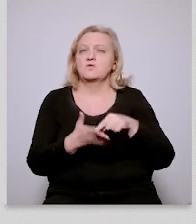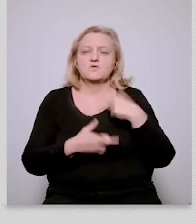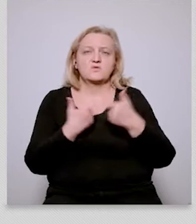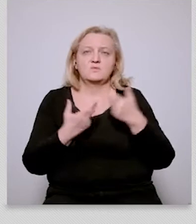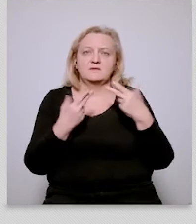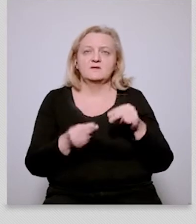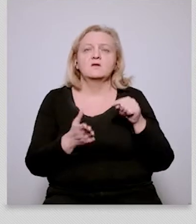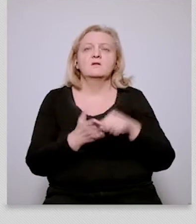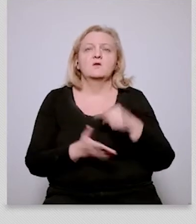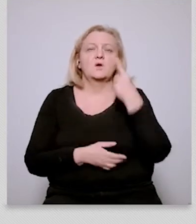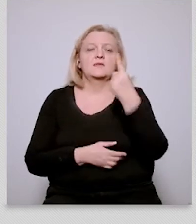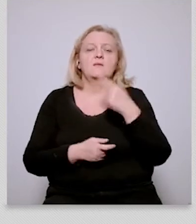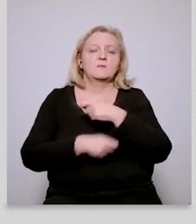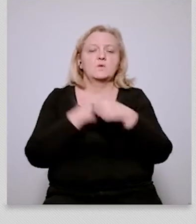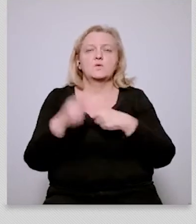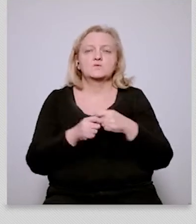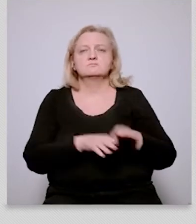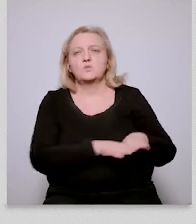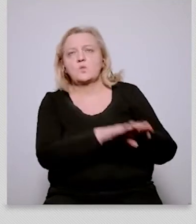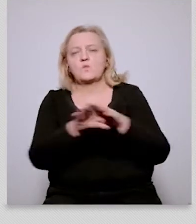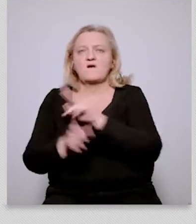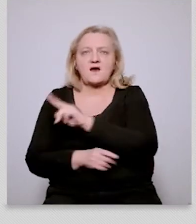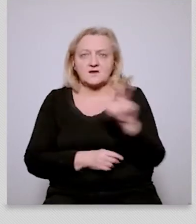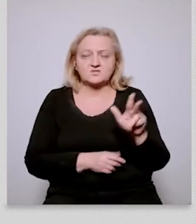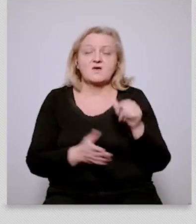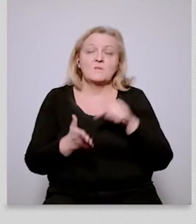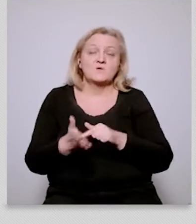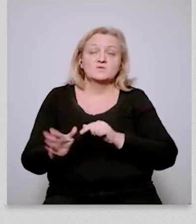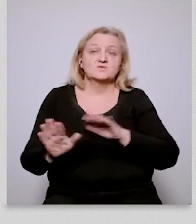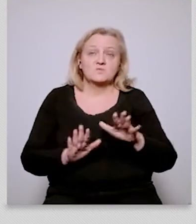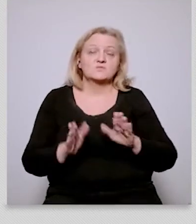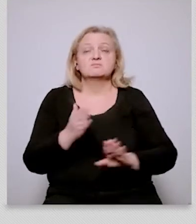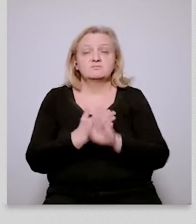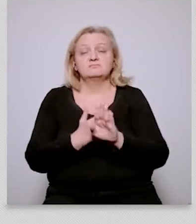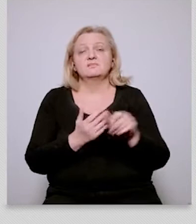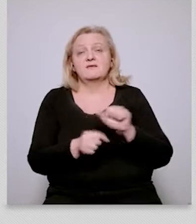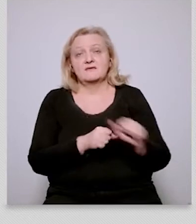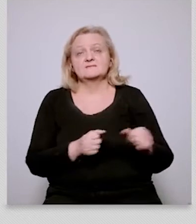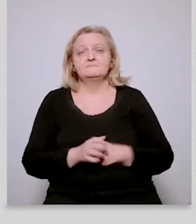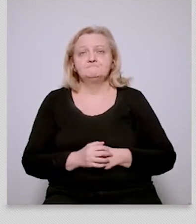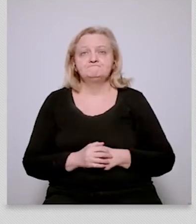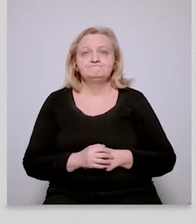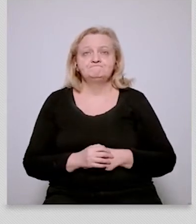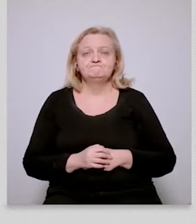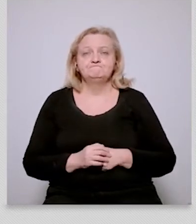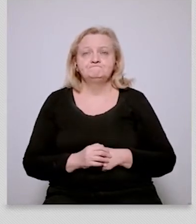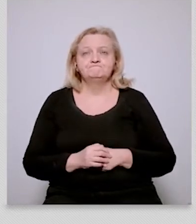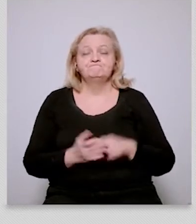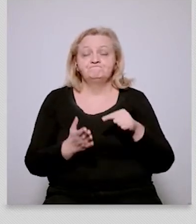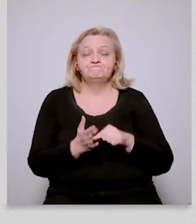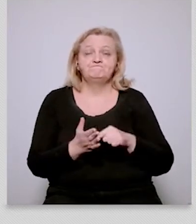że to ma być jedno rozwiązanie dla wszystkich, przynajmniej w taki sposób jest prezentowany i dlatego